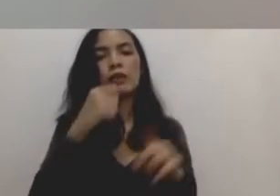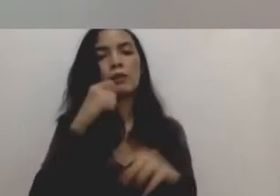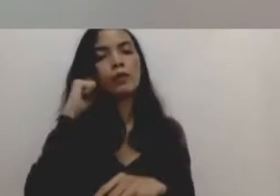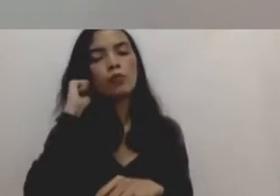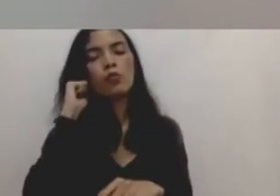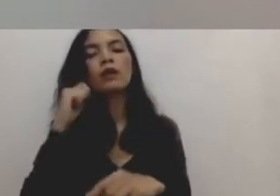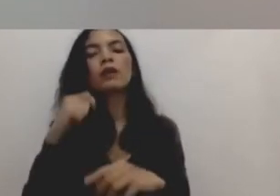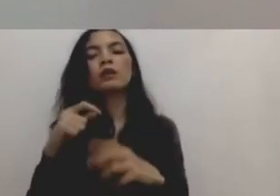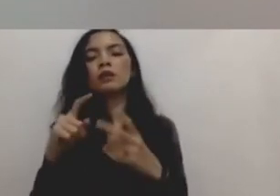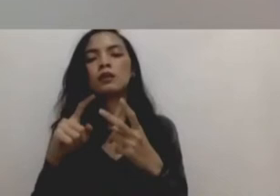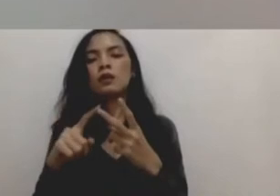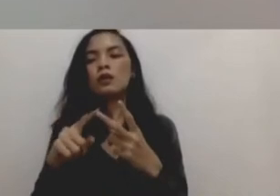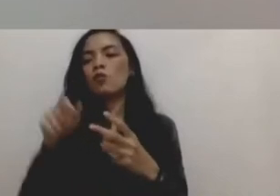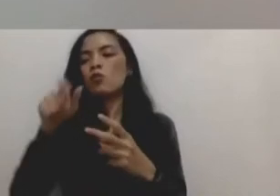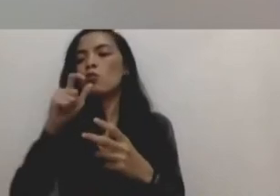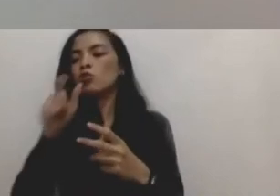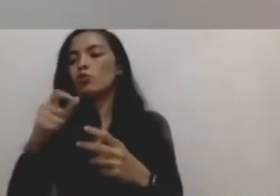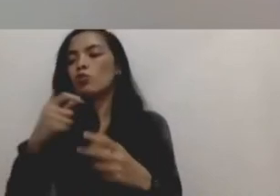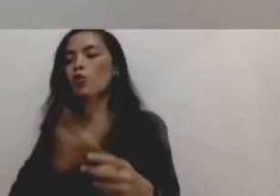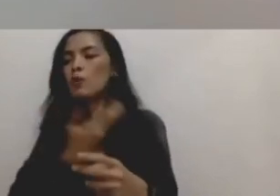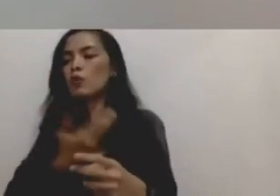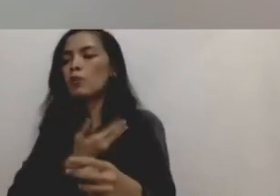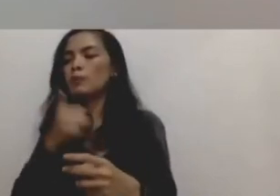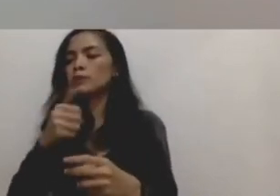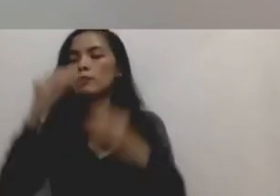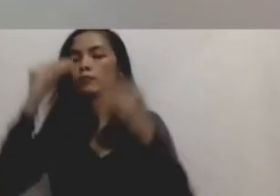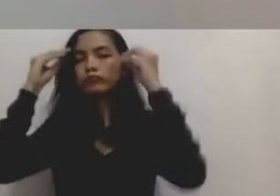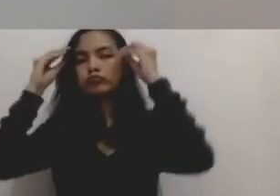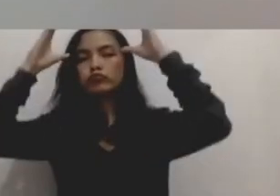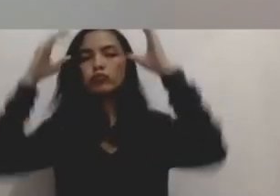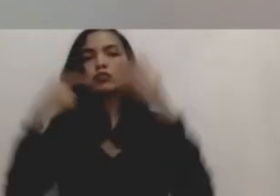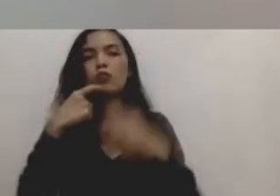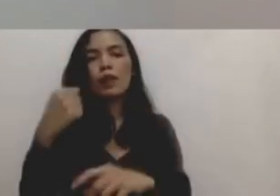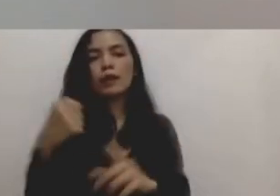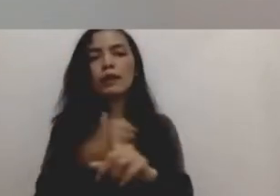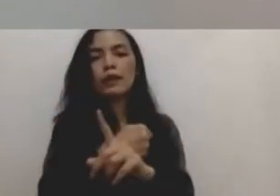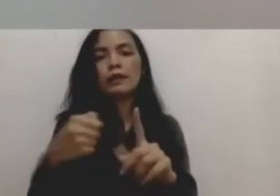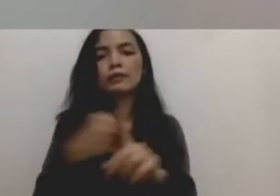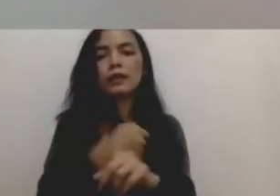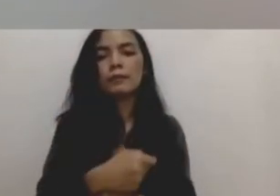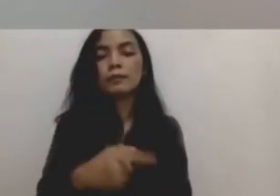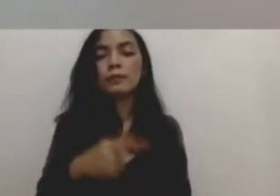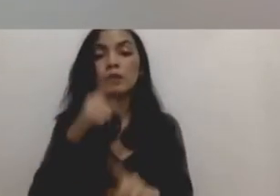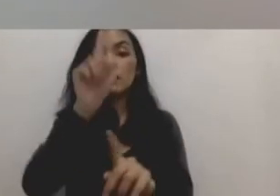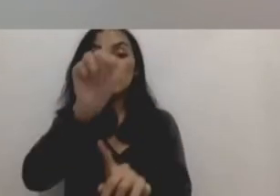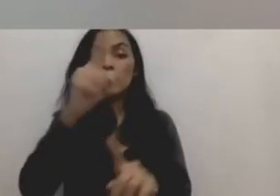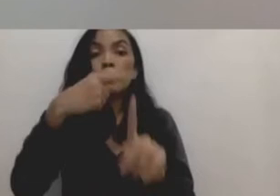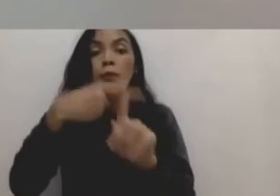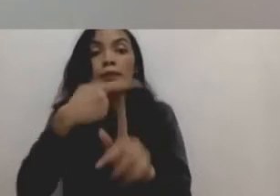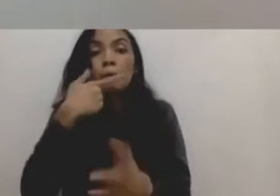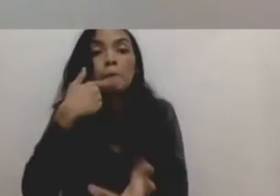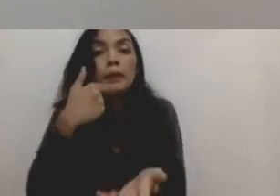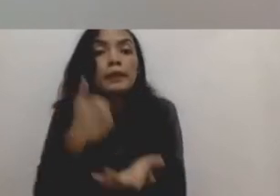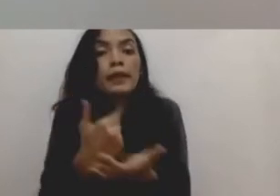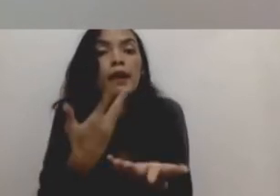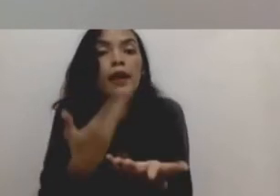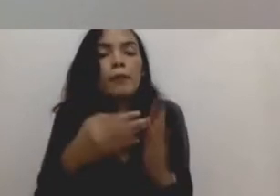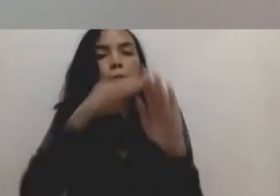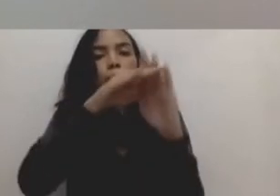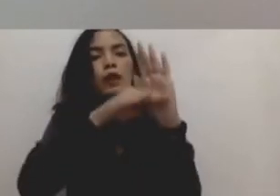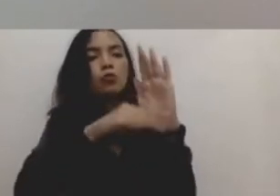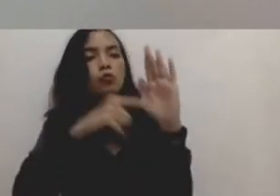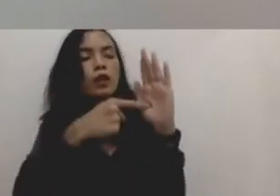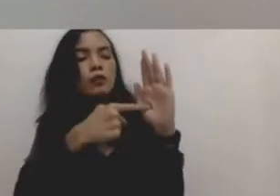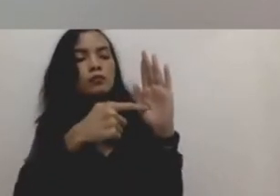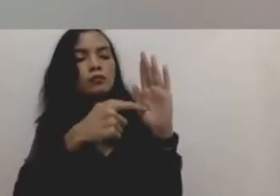penyintas. Dan yang paling penting, kami terus mendukung kebijakan yang akan membawa